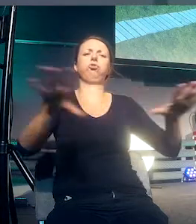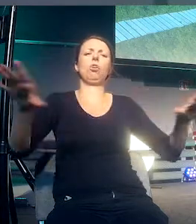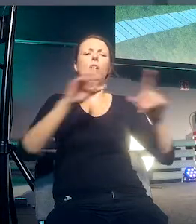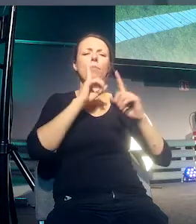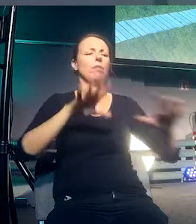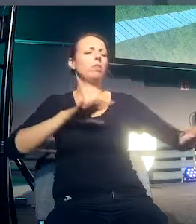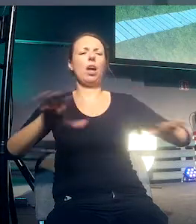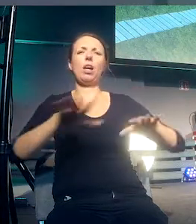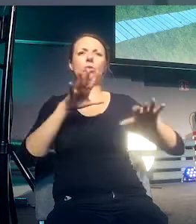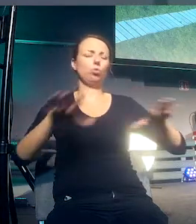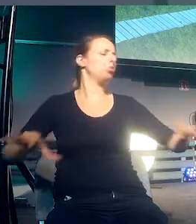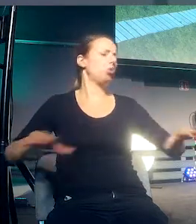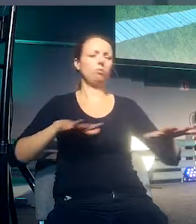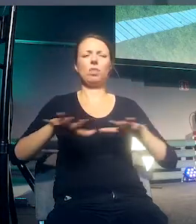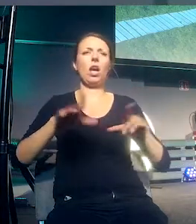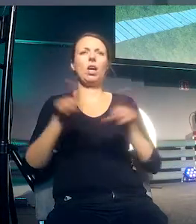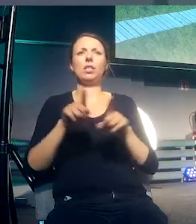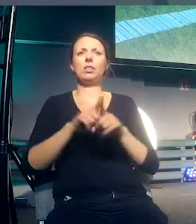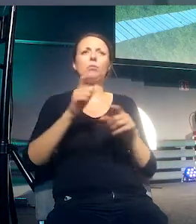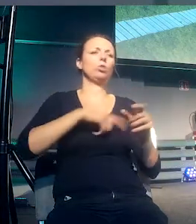tylko programiści, ale również dostawcy